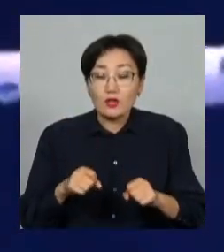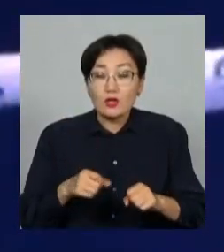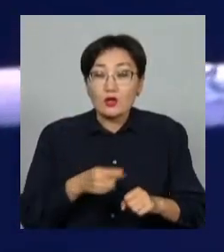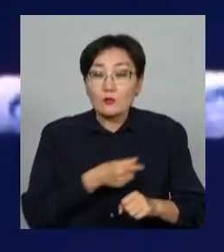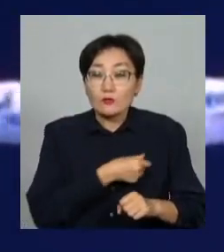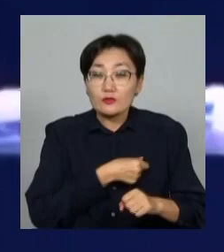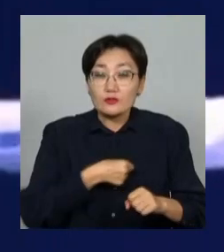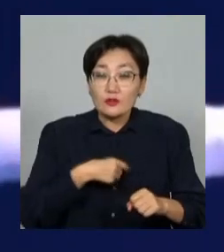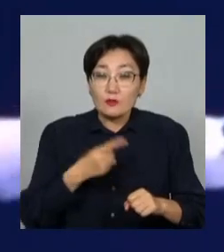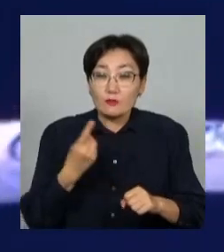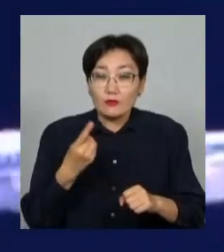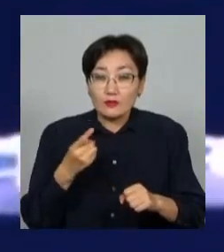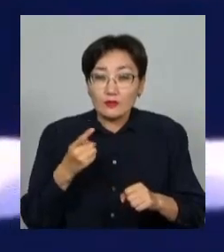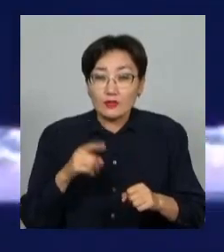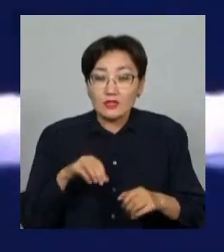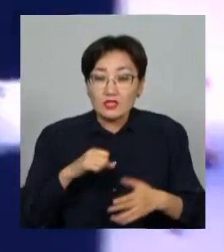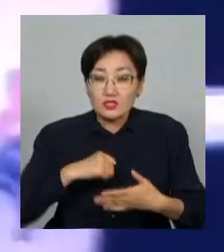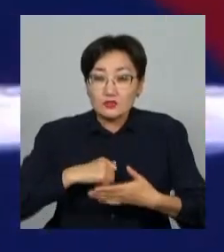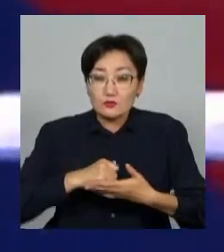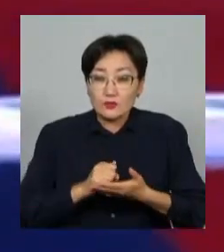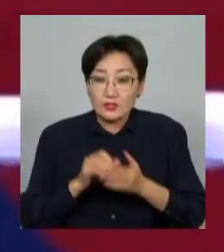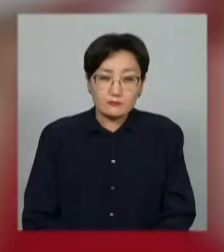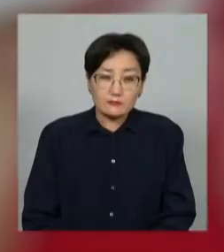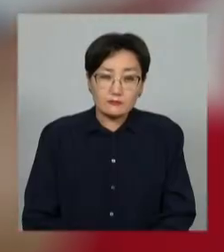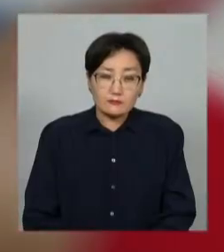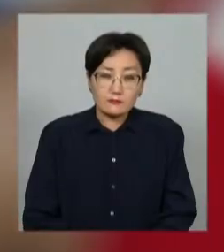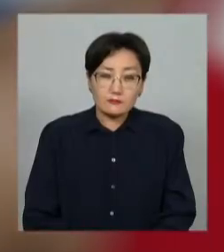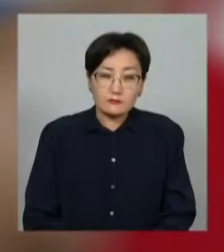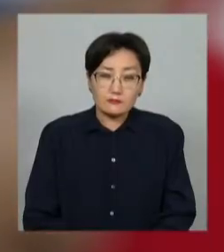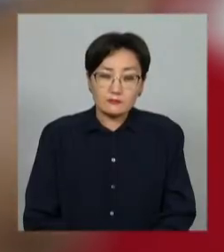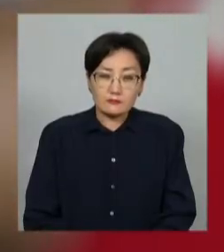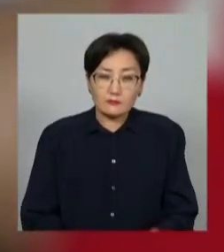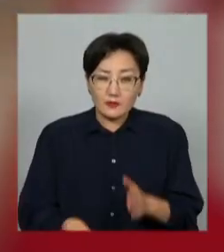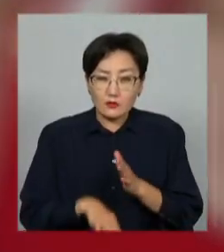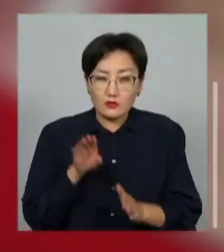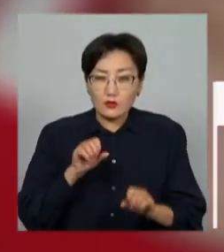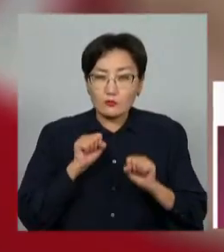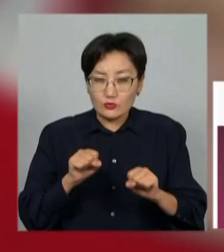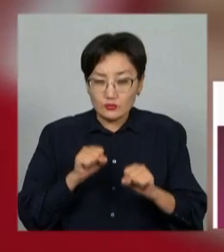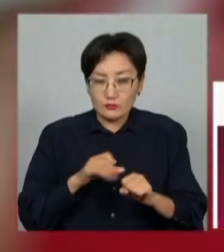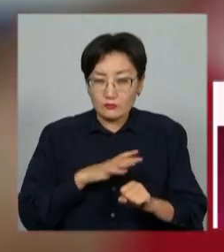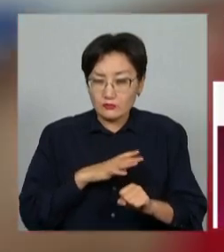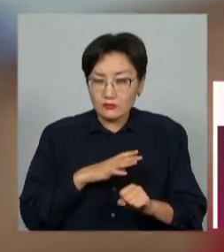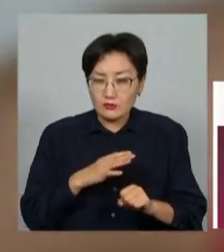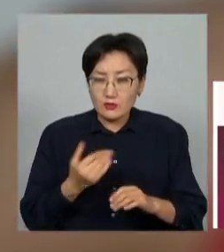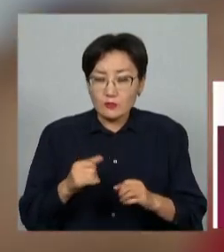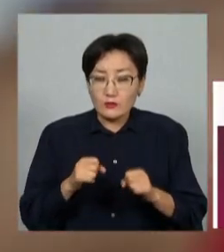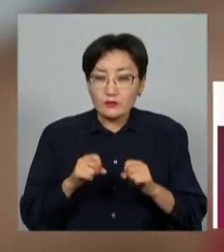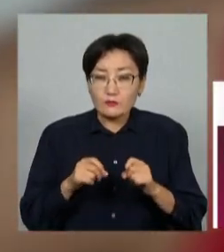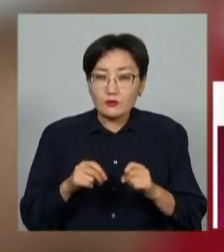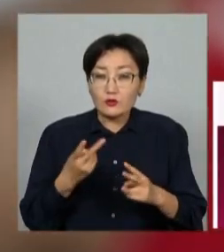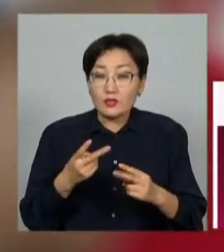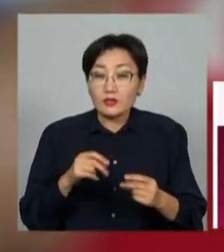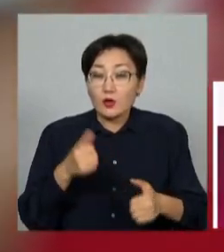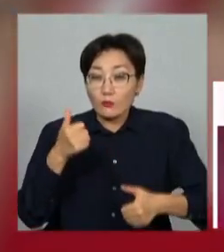қабылдаған шешімімен сенімді түрде жеңіске жетті. Үздік боксшы болған екен. Соның жекпе-жектерін